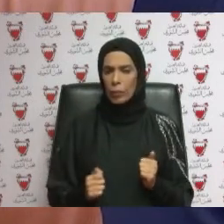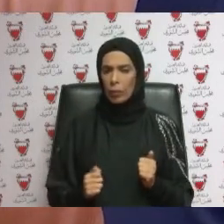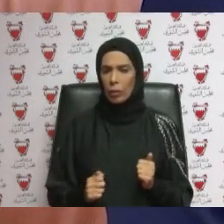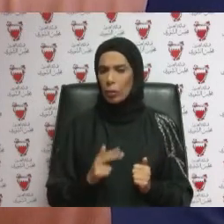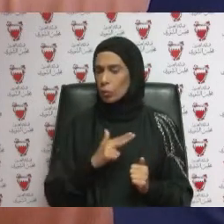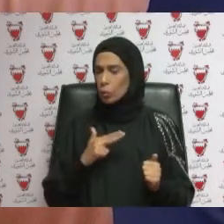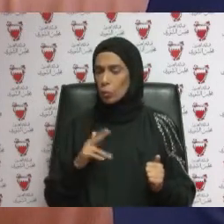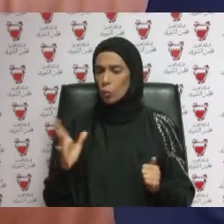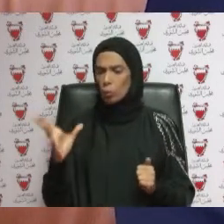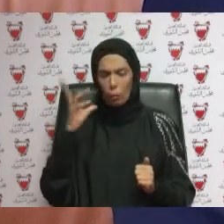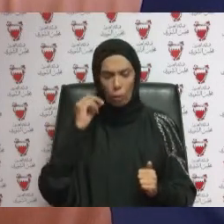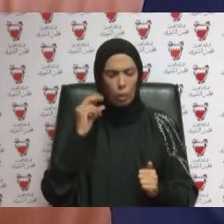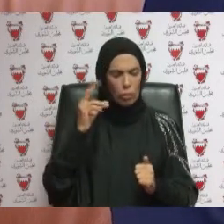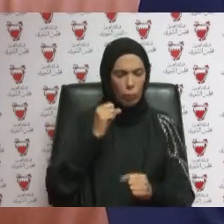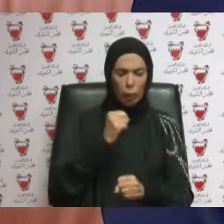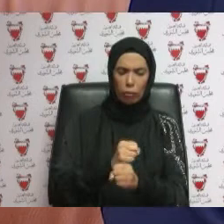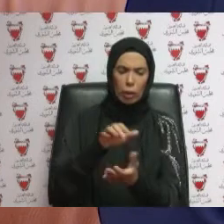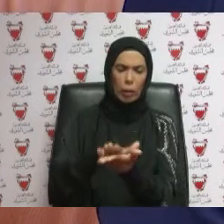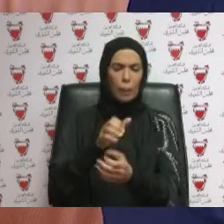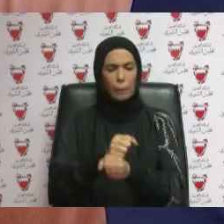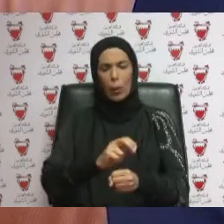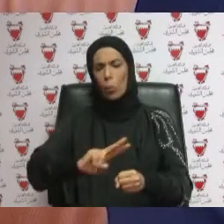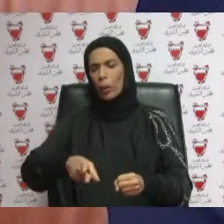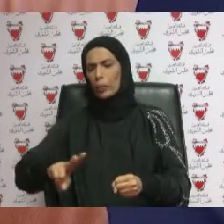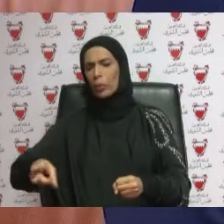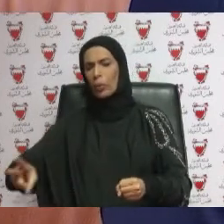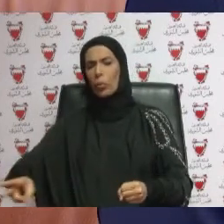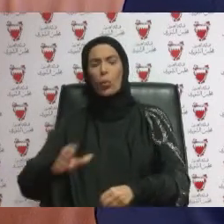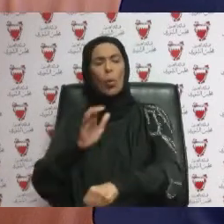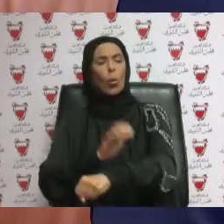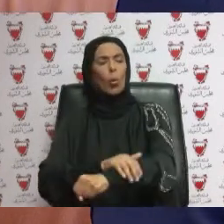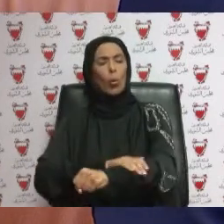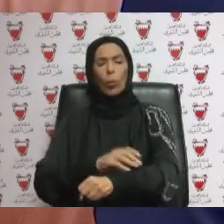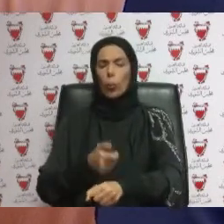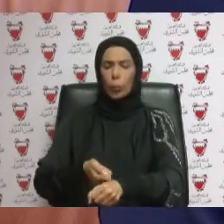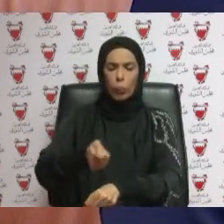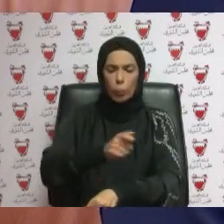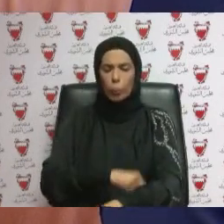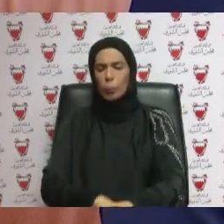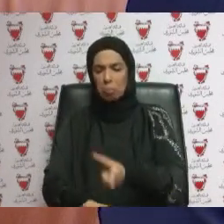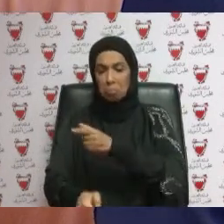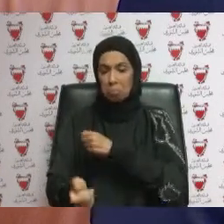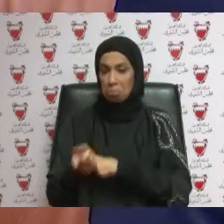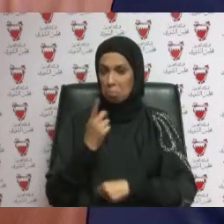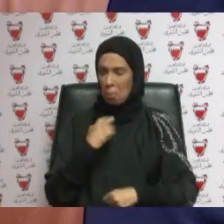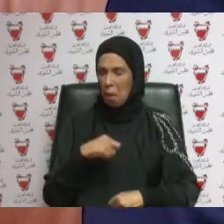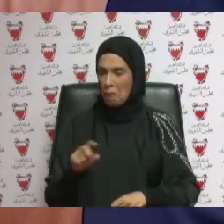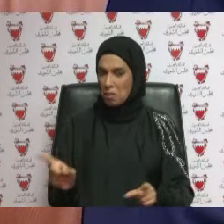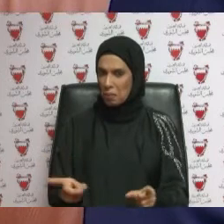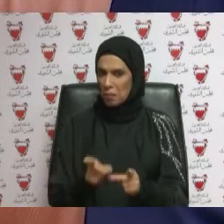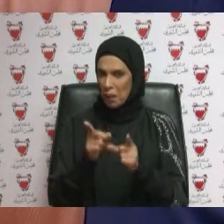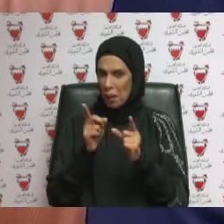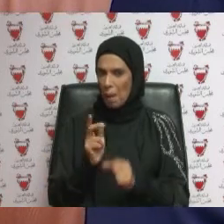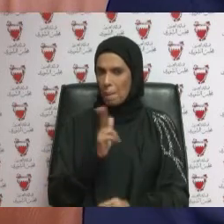ما نحتاج في التنفيذ في التطبيق، وهذه جهود تكون فعلا غير تقليدية في مؤسسة رسمية